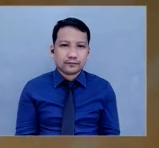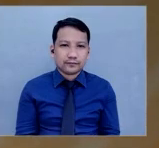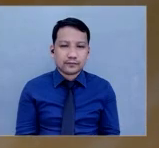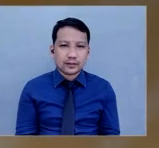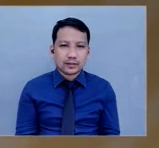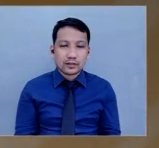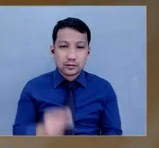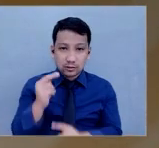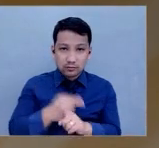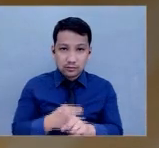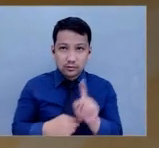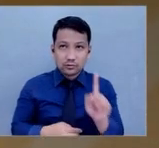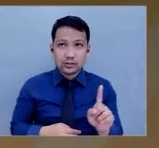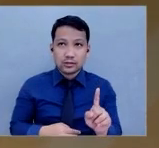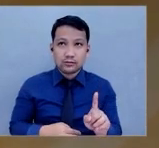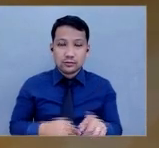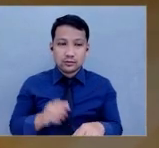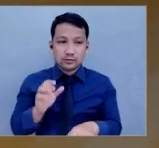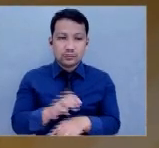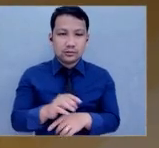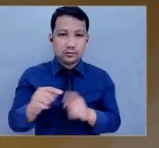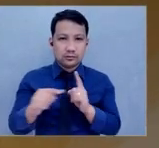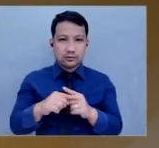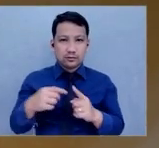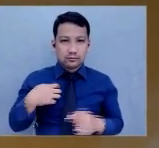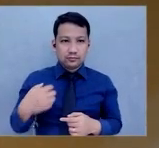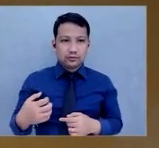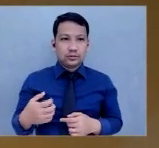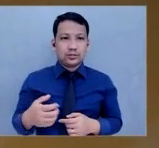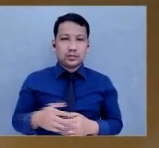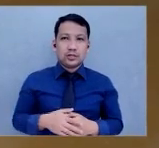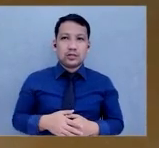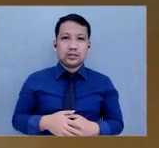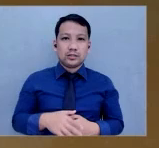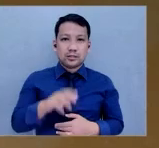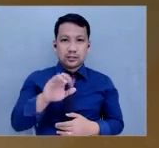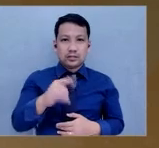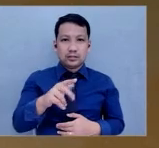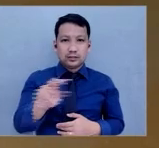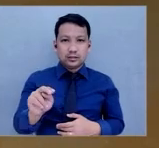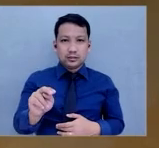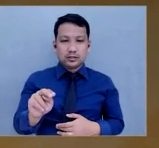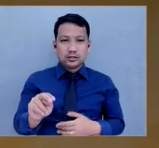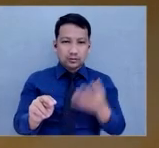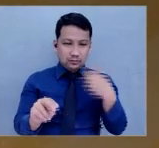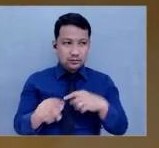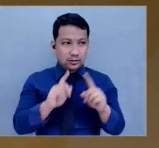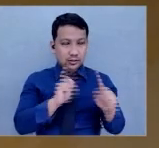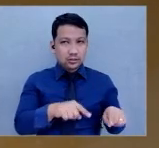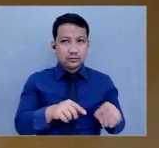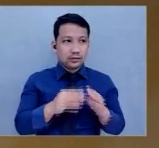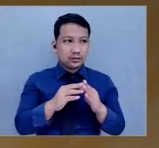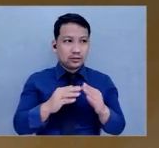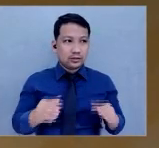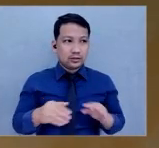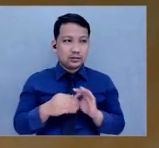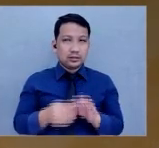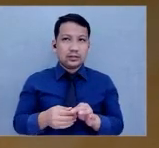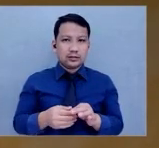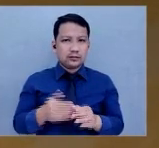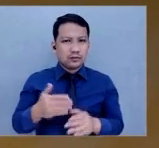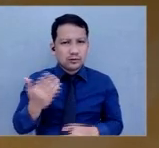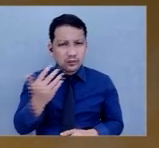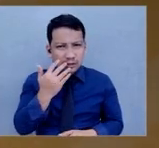November 1 nang sapilitang buksan ng mga pulis ang bahay na ito sa Iligan City. Matapos i-report ng kapitbahay ang masangsang na amoy